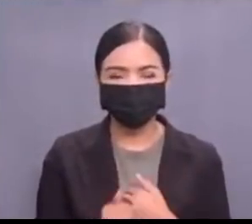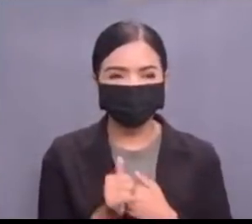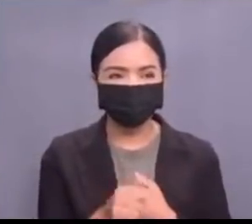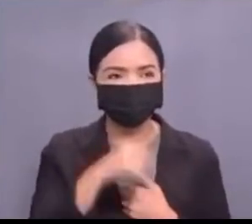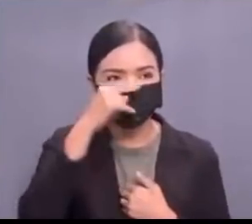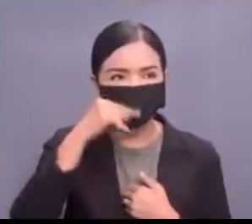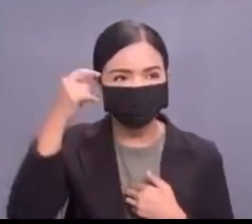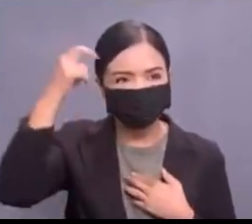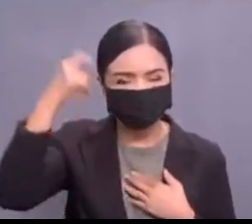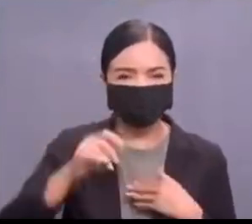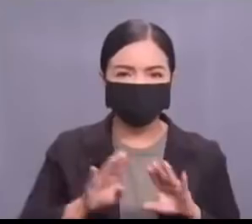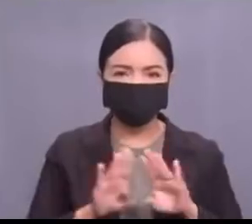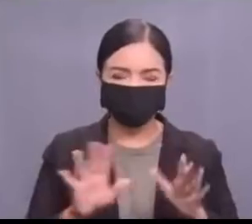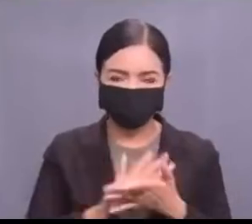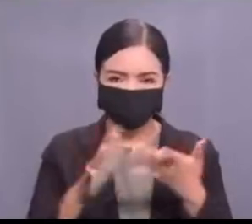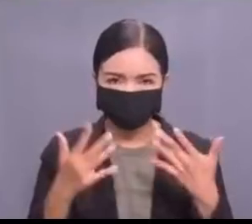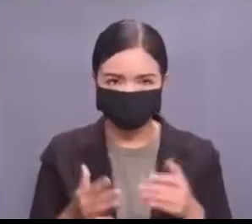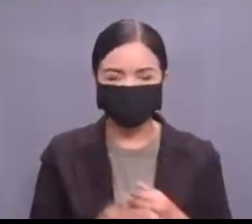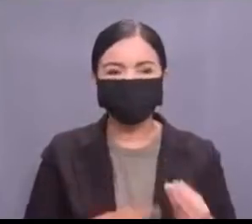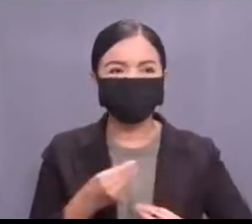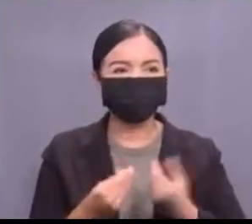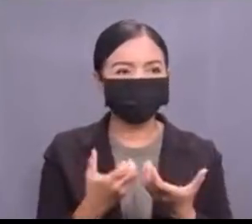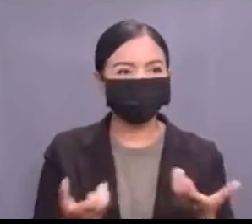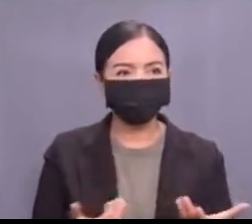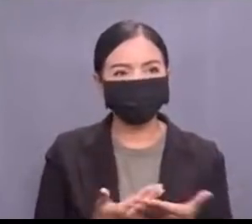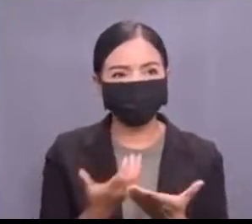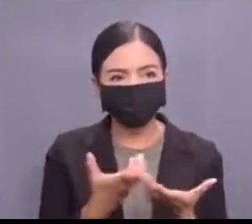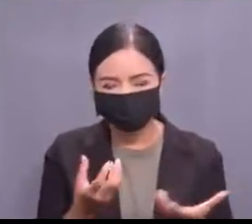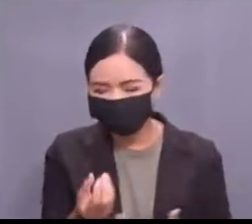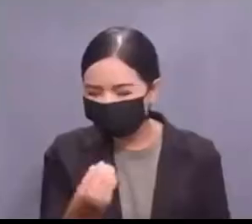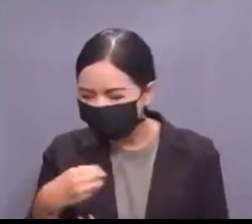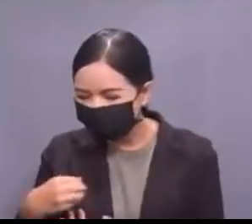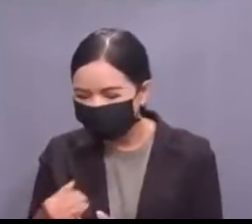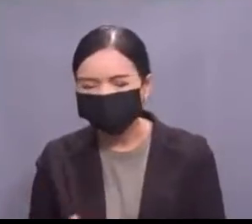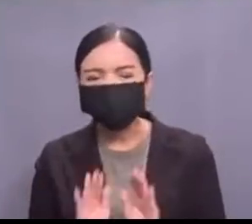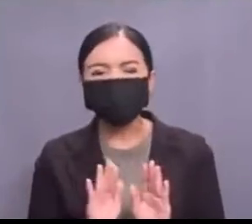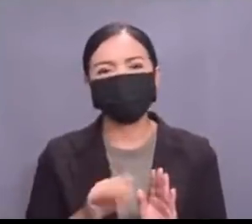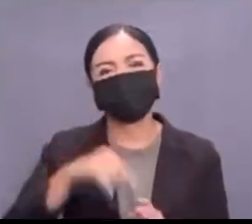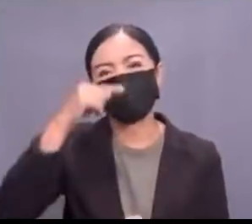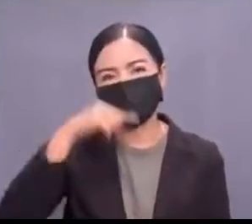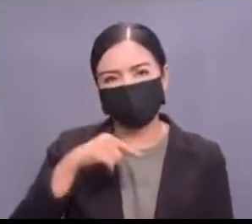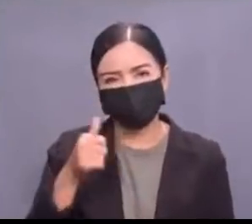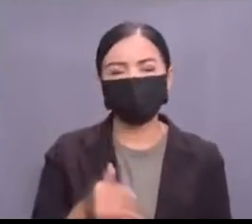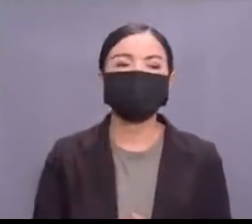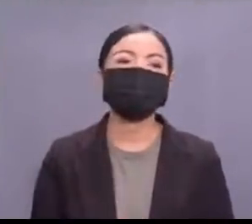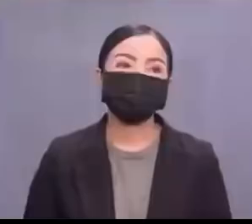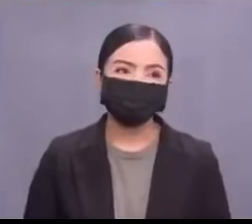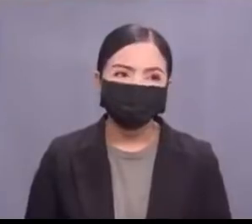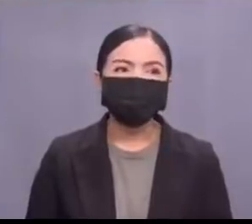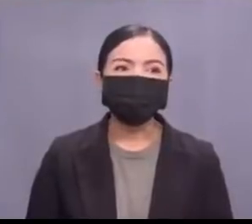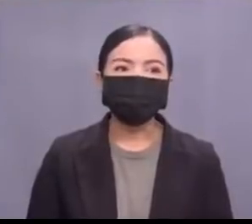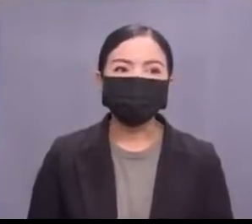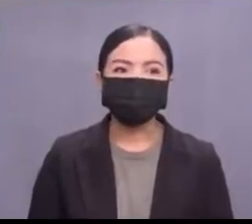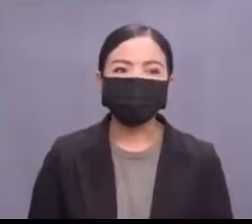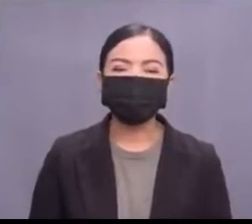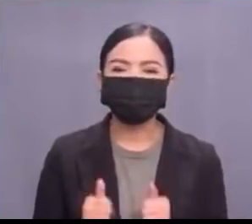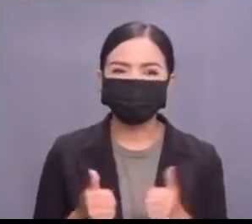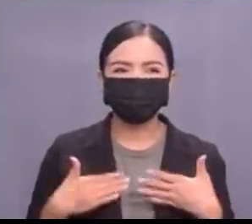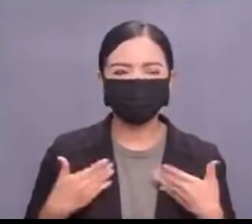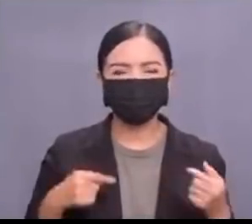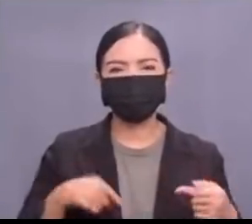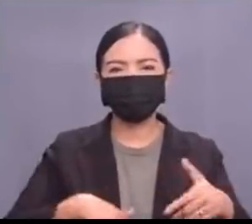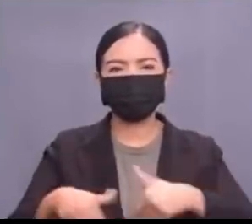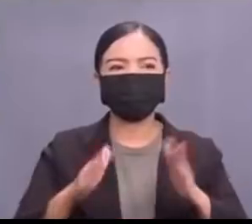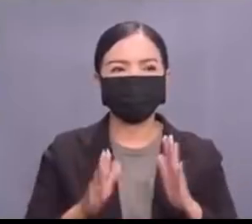ทยเมียนมาตรงนั้นเปิดแล้วก็ถือว่าซื้อของฝากของชาวเมียนมาของคนไทยเป็นเรื่องที่ดีค่ะโอ้ยดีใจแทนคน